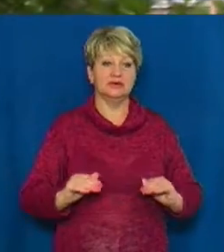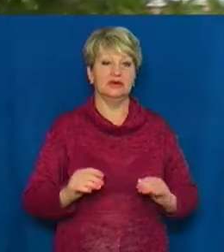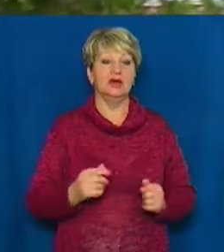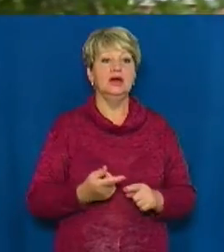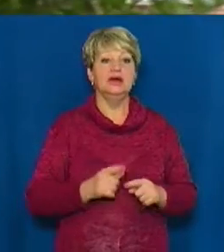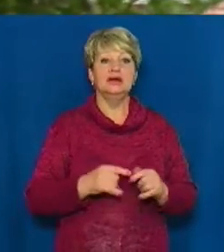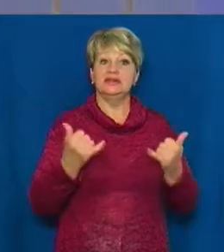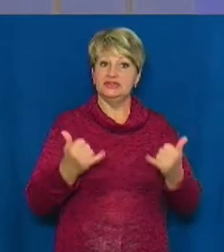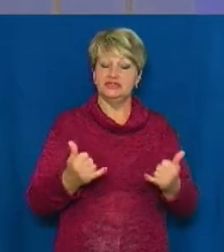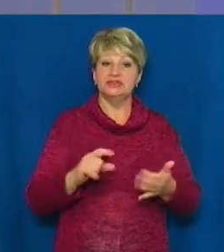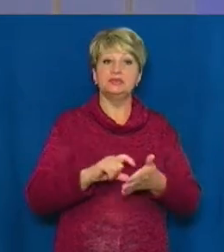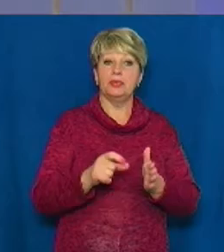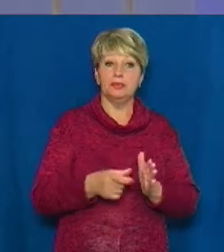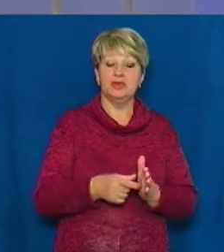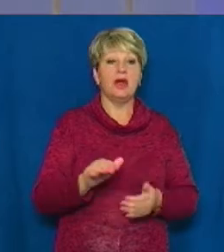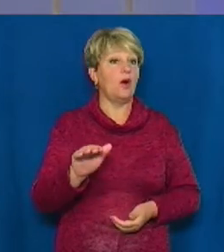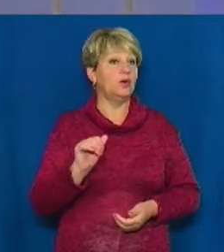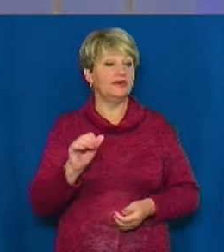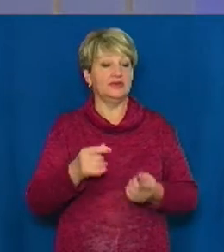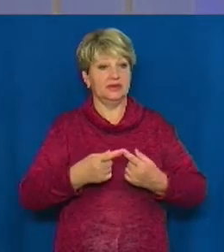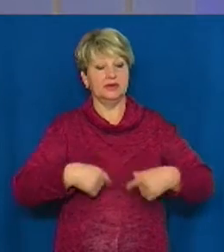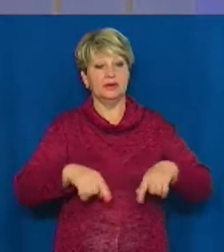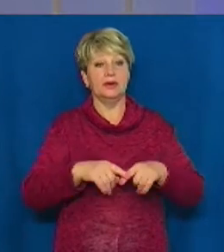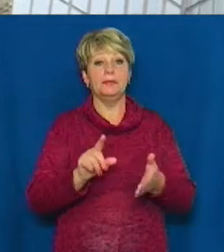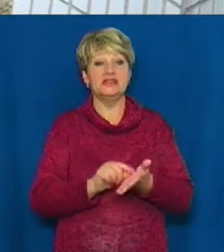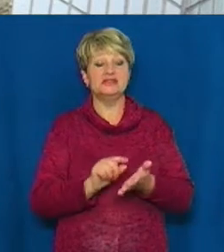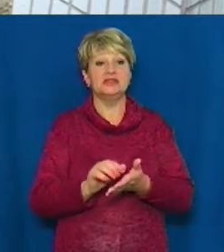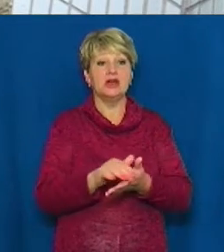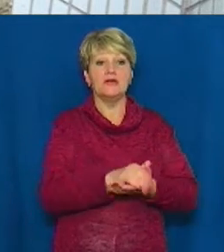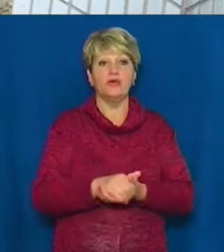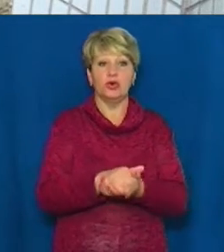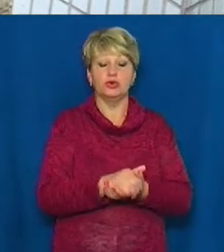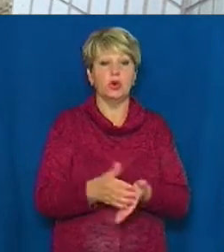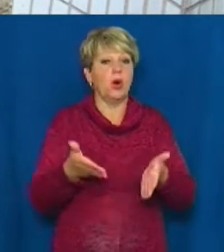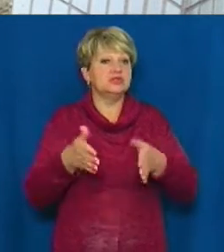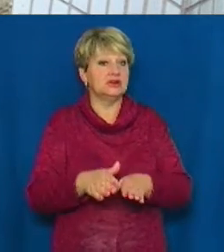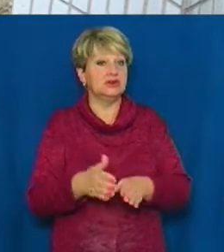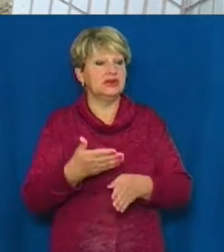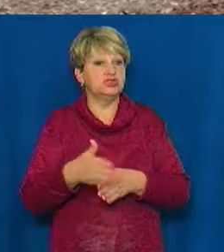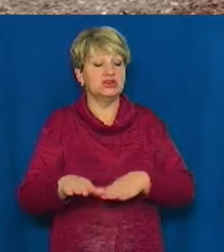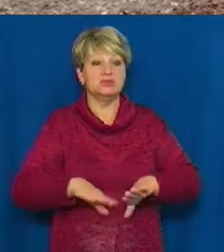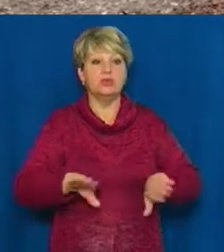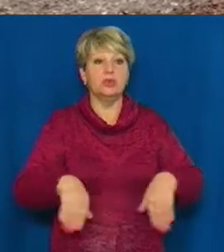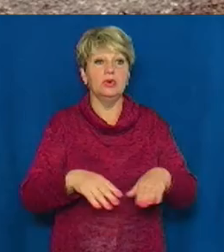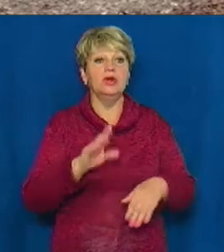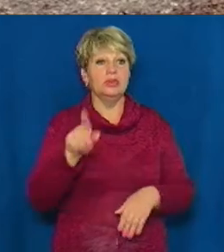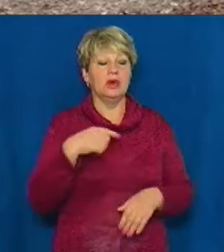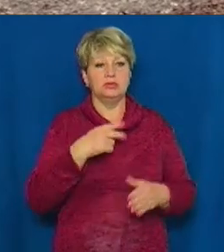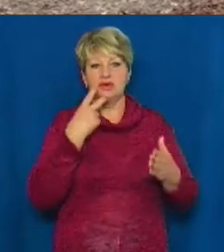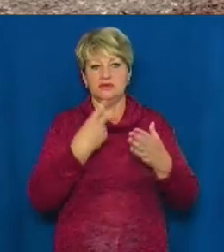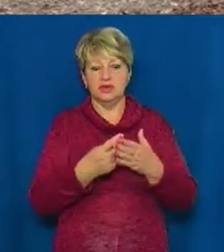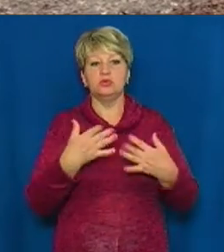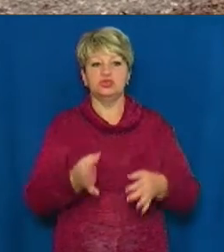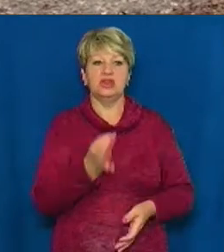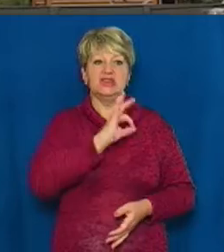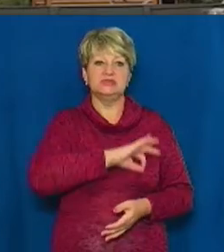приміщення дитсадка номер 40 орендує відділення пенсійного фонду. Інша частина – порожня. Там помічаємо використані шприци з